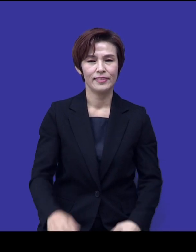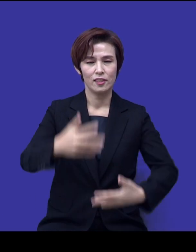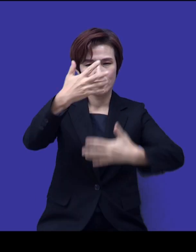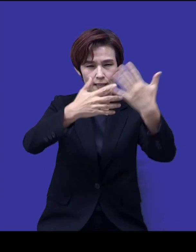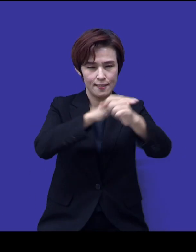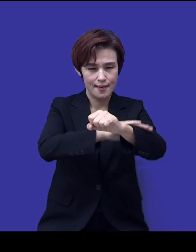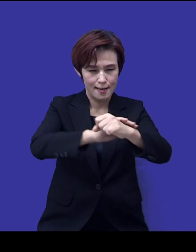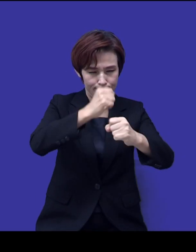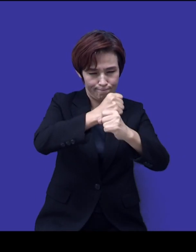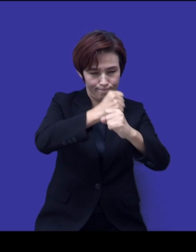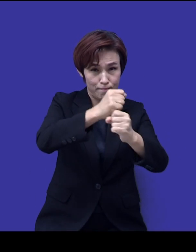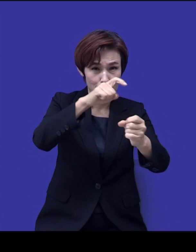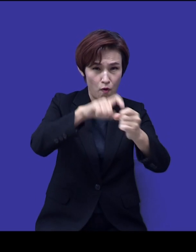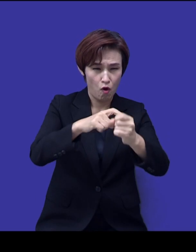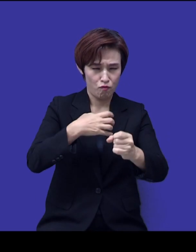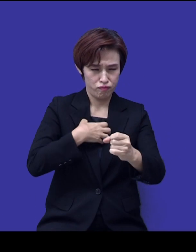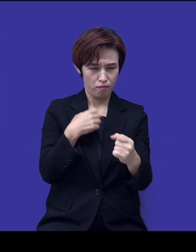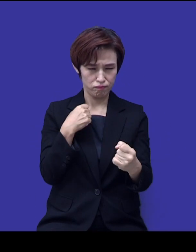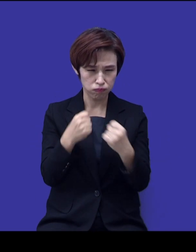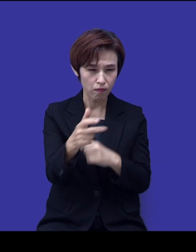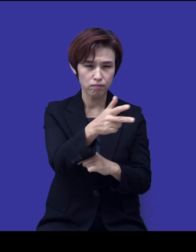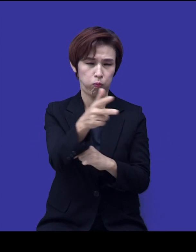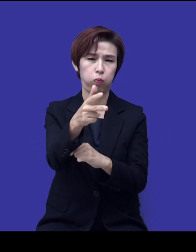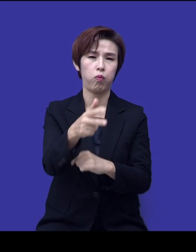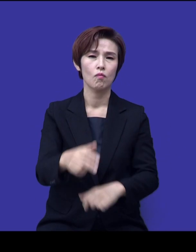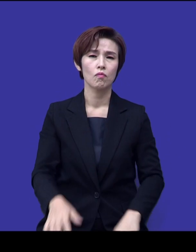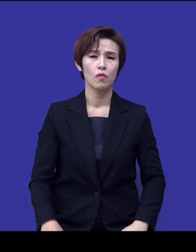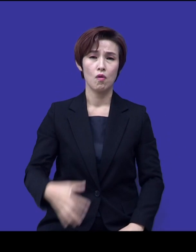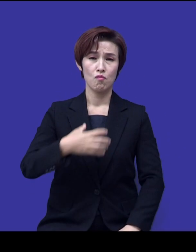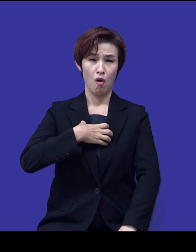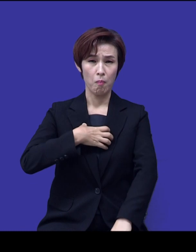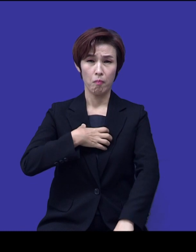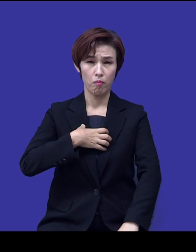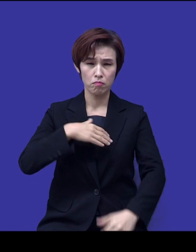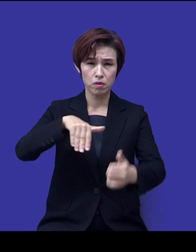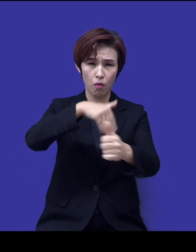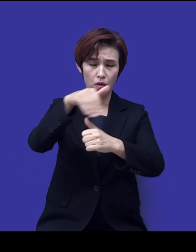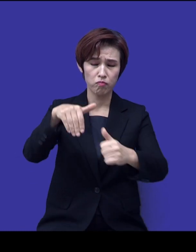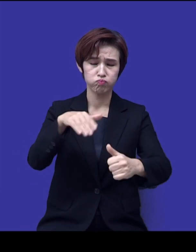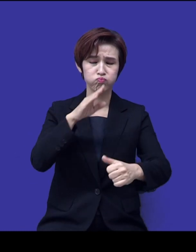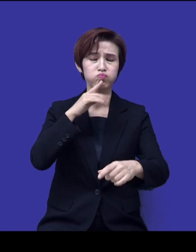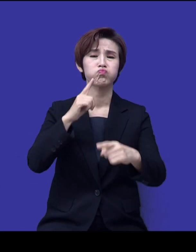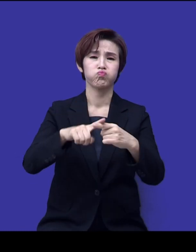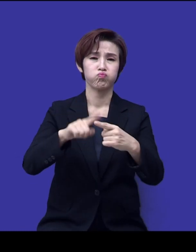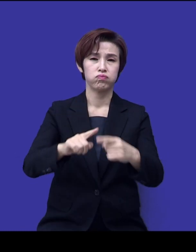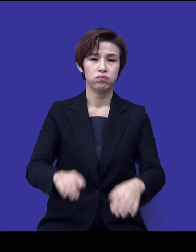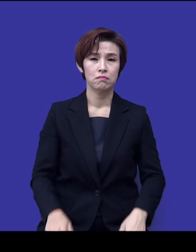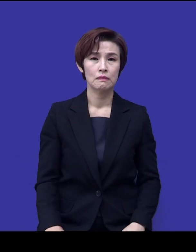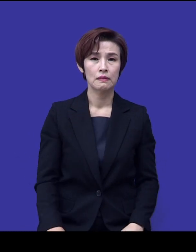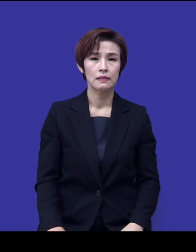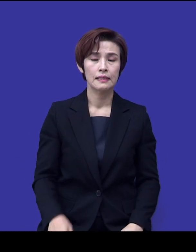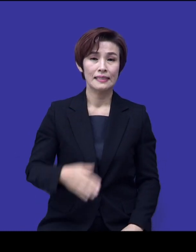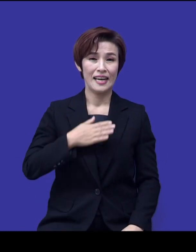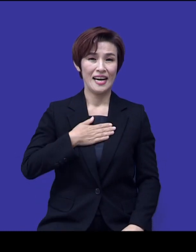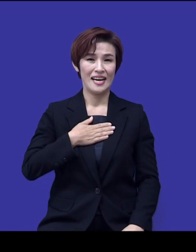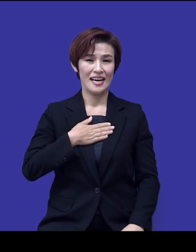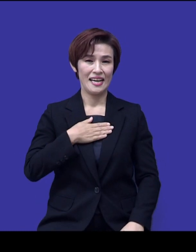무릅쓰고 찍은 거 아니에요, 그죠? 당연히 위험은 당연한 거다. 예, 예. 제가 교통사고 난 뒤에 병원에